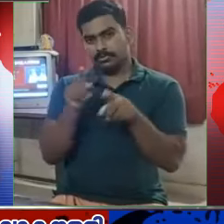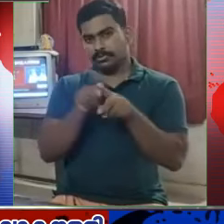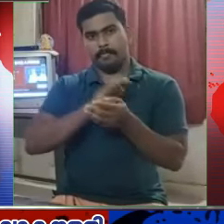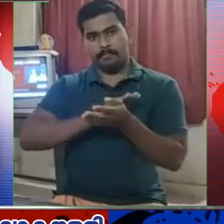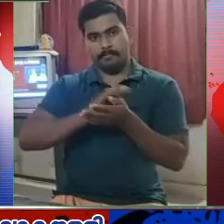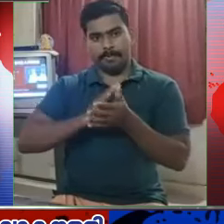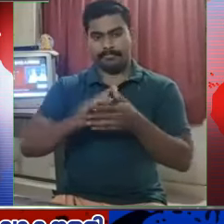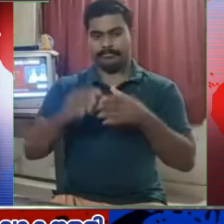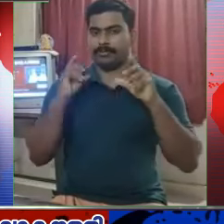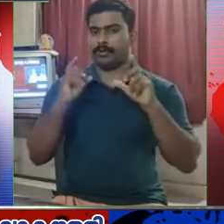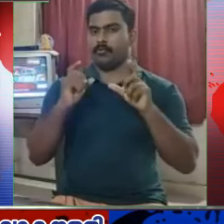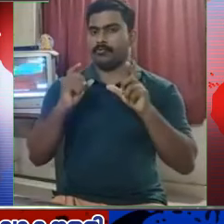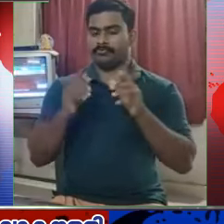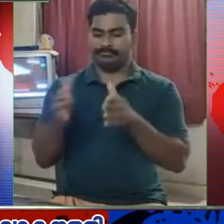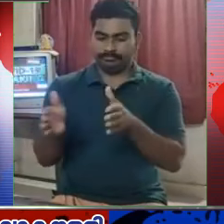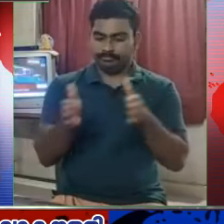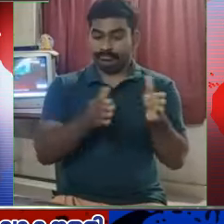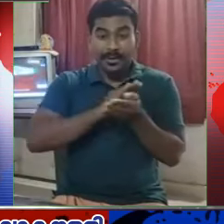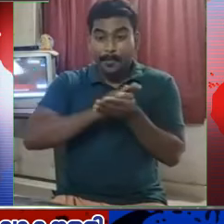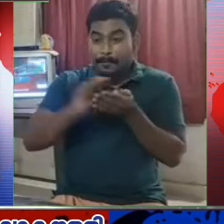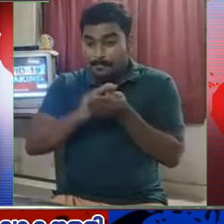ജൻധൻ യോജന പദ്ധതി പ്രകാരം